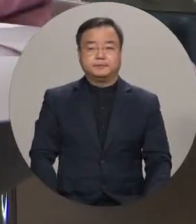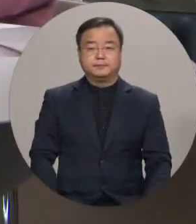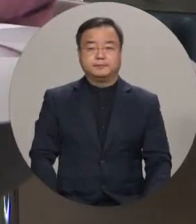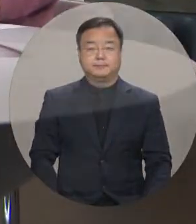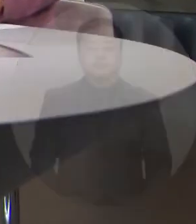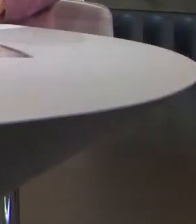감사합니다